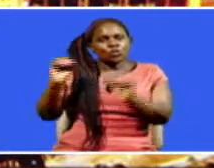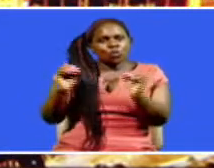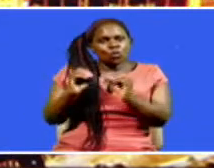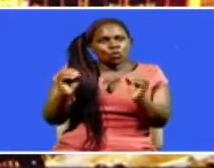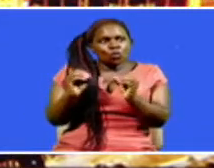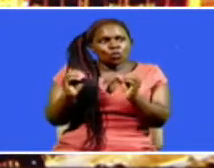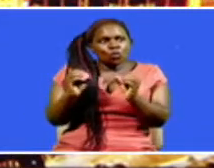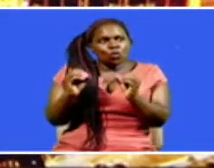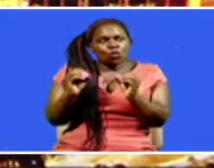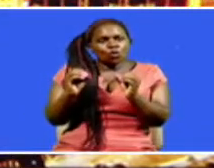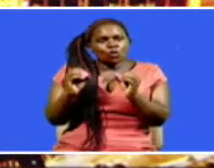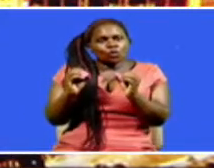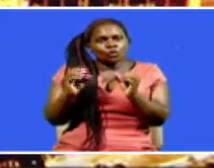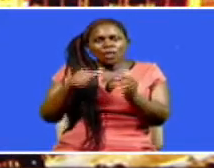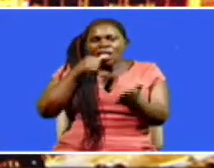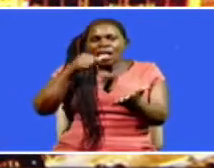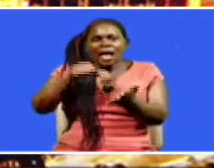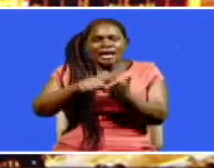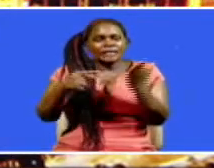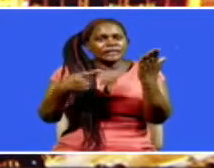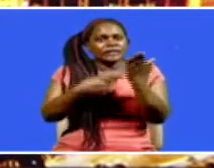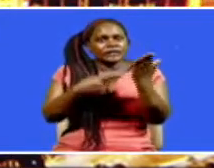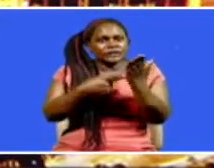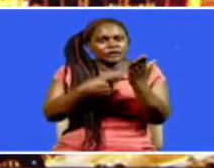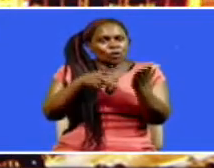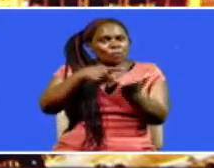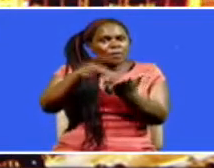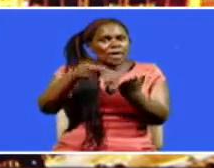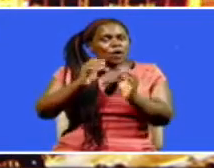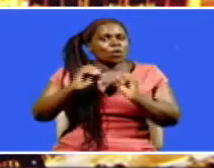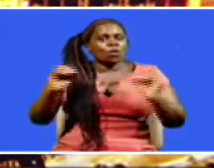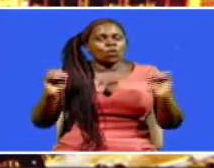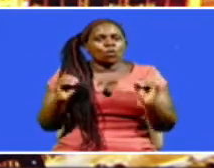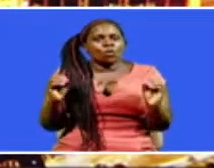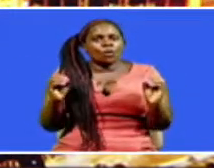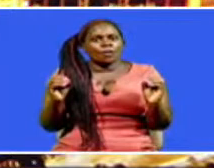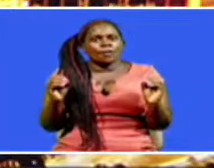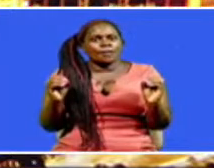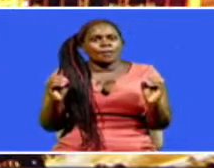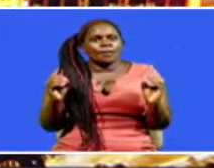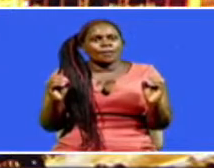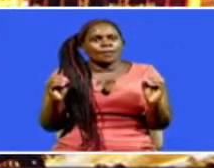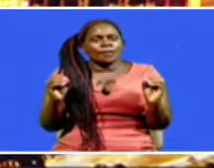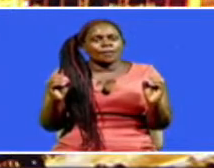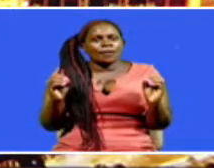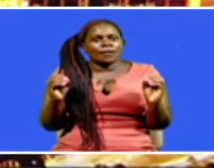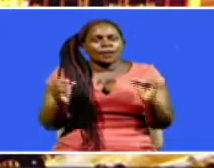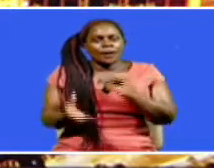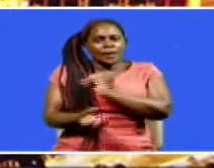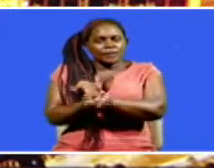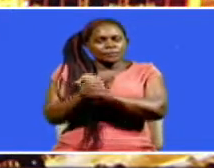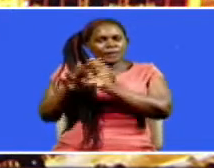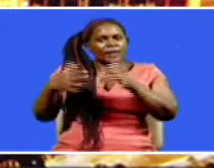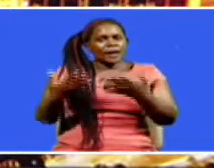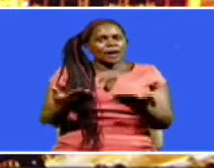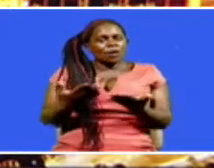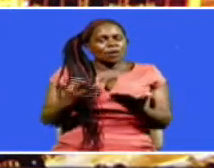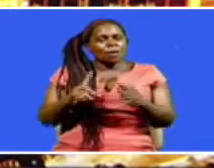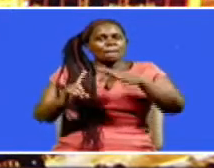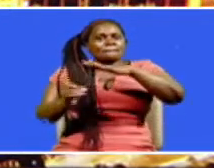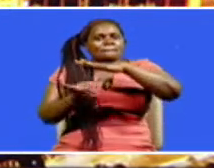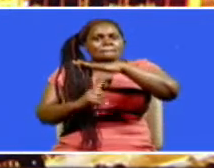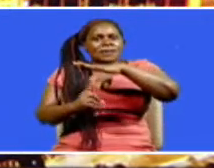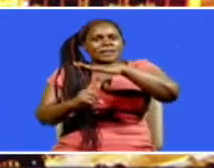katika mchakato wa kutoa vitambulisho vya digitali maarufu kama maisha kada kwa Wakenya. Bitok ameongezea kusema kuwa wizara